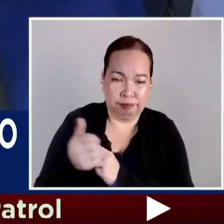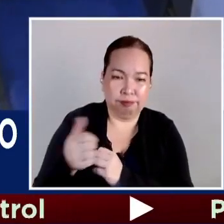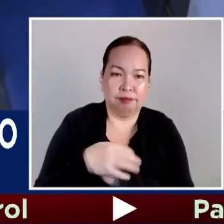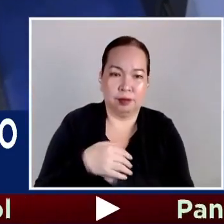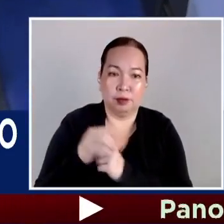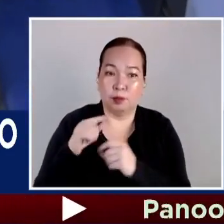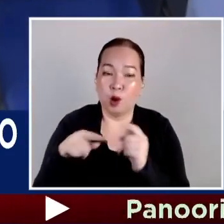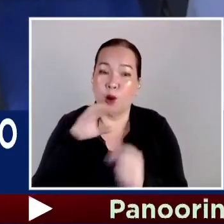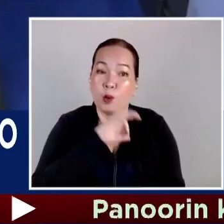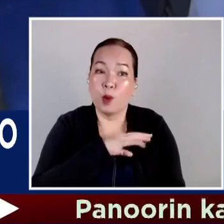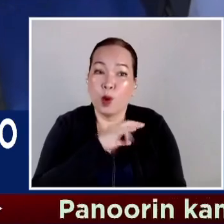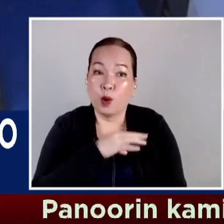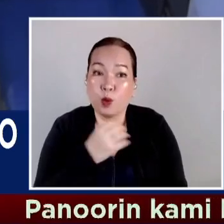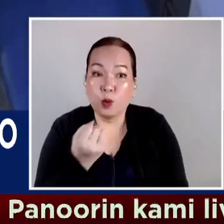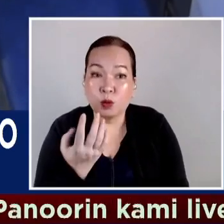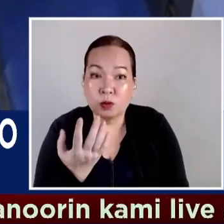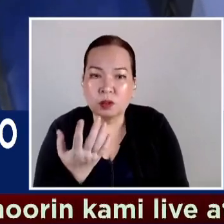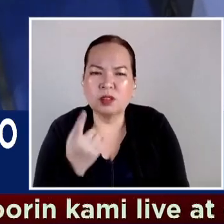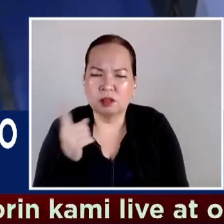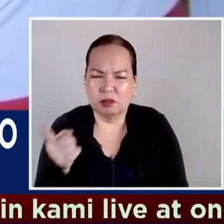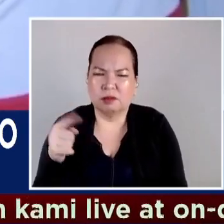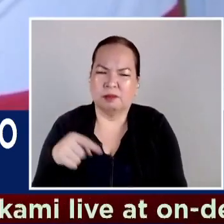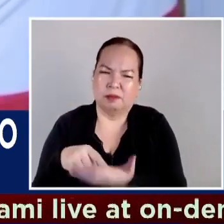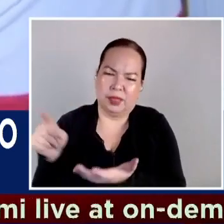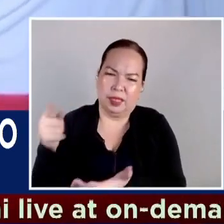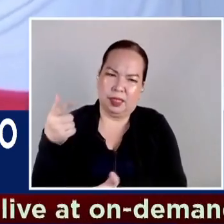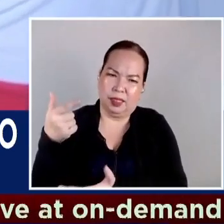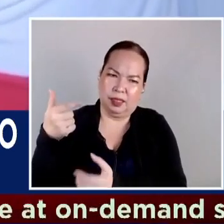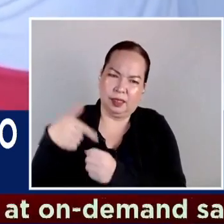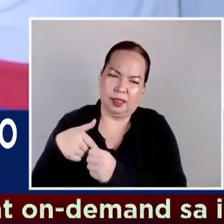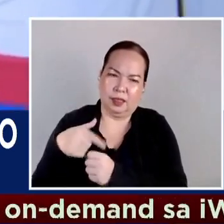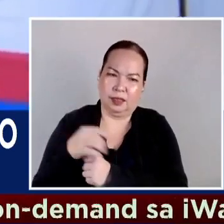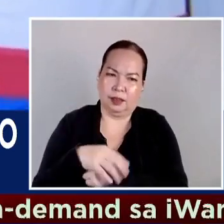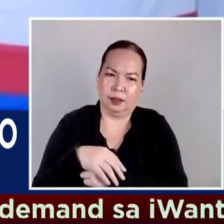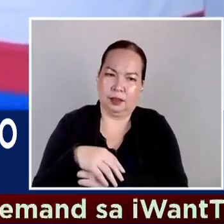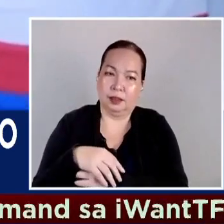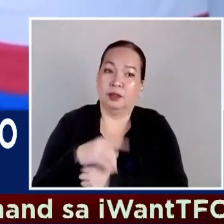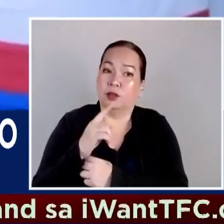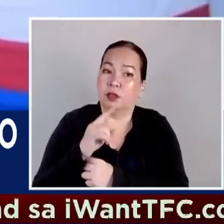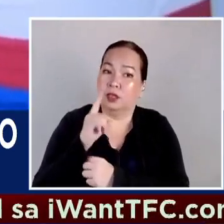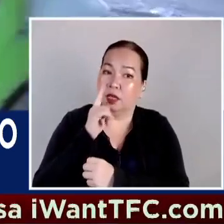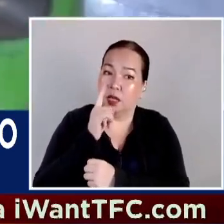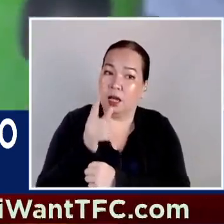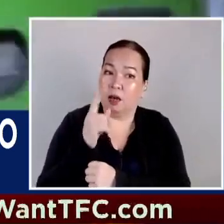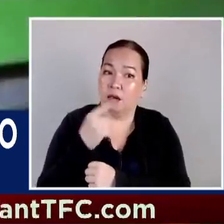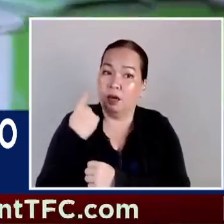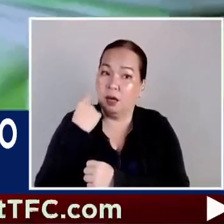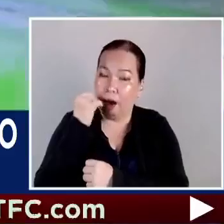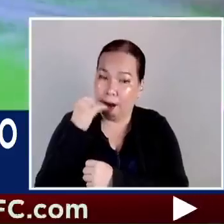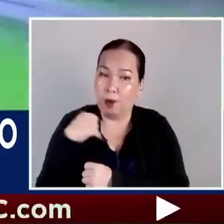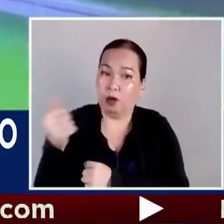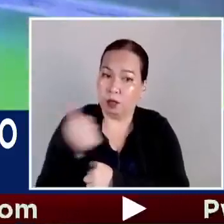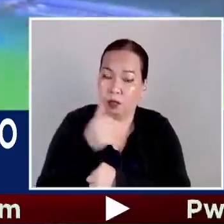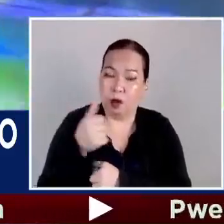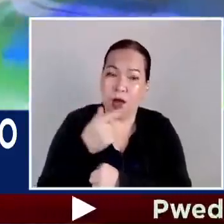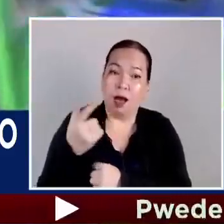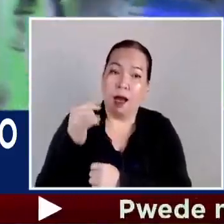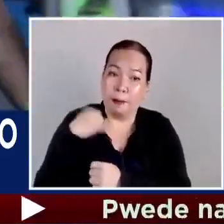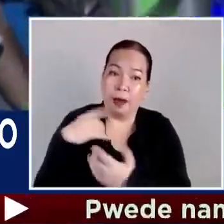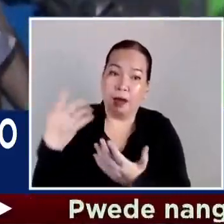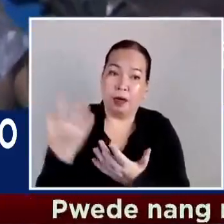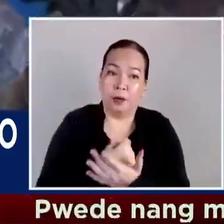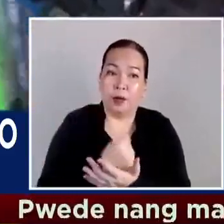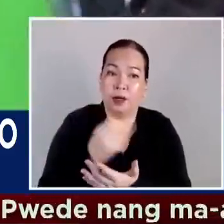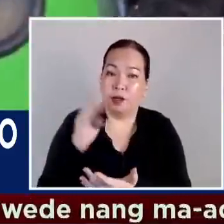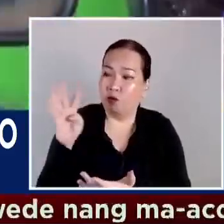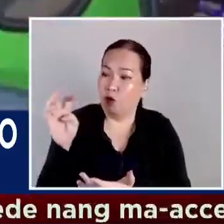kita napunta lamang sa pangkrudo. Medyo sinuwerte lang siya sa pagpasada kagabi dahil kumita siya ng